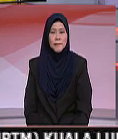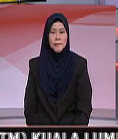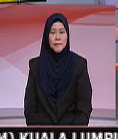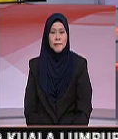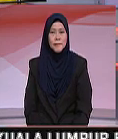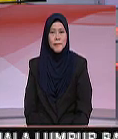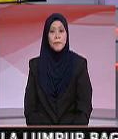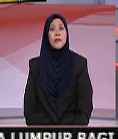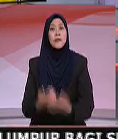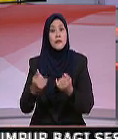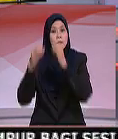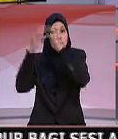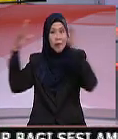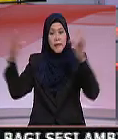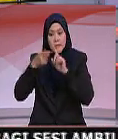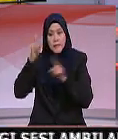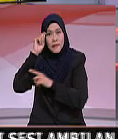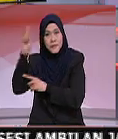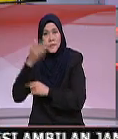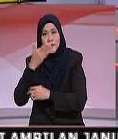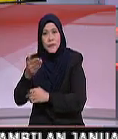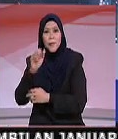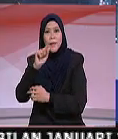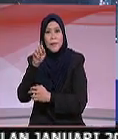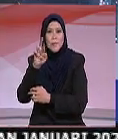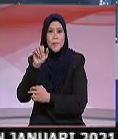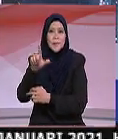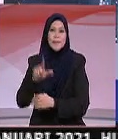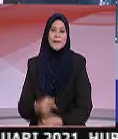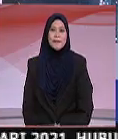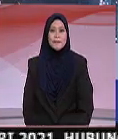Baik, gambaran terkini dari Terengganu. Terima kasih, Azrul. Banjir di